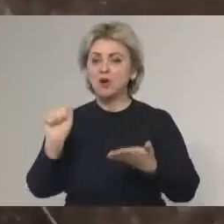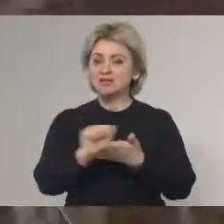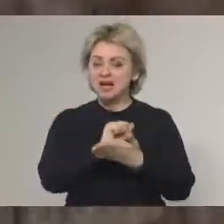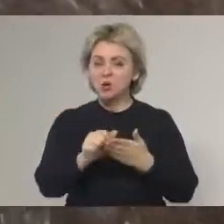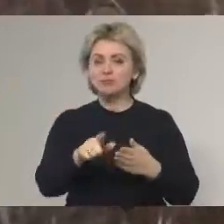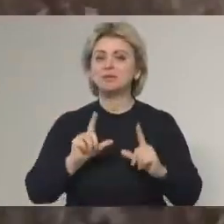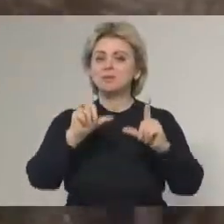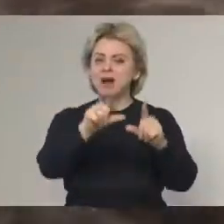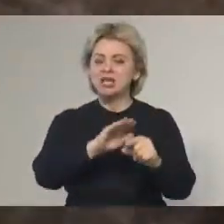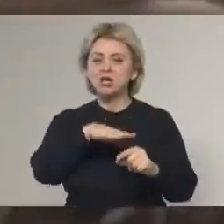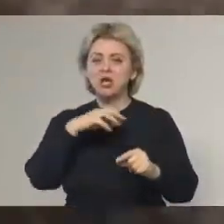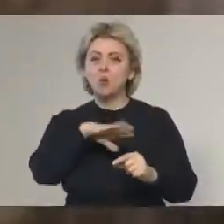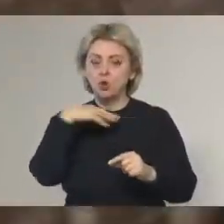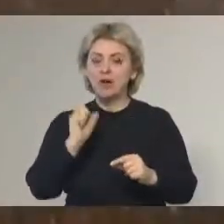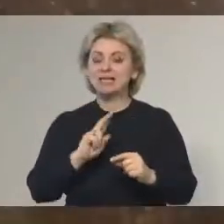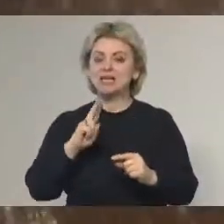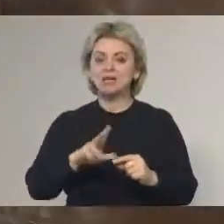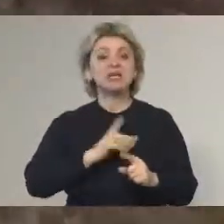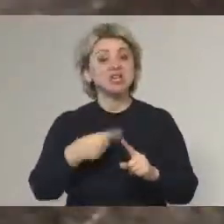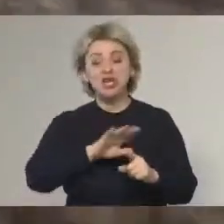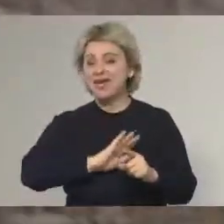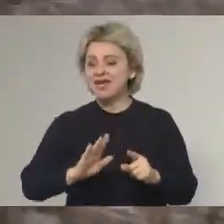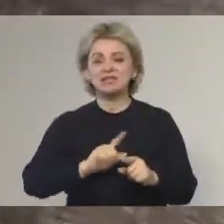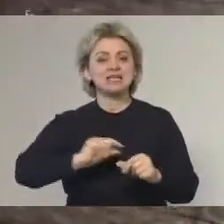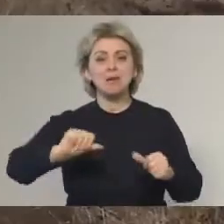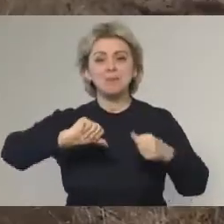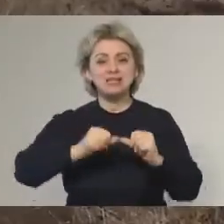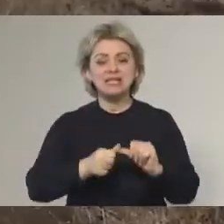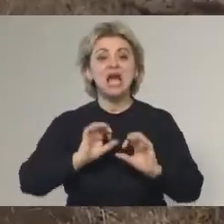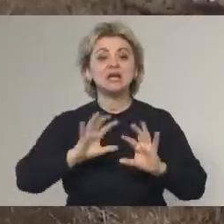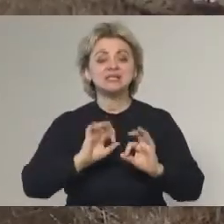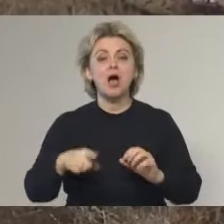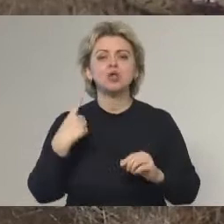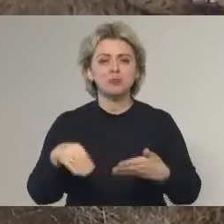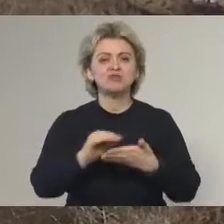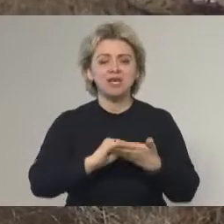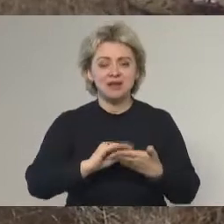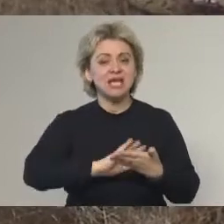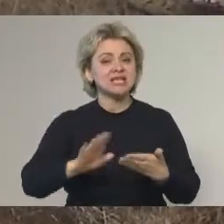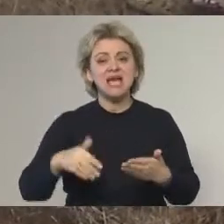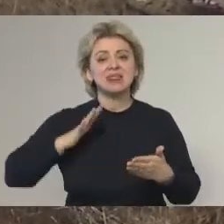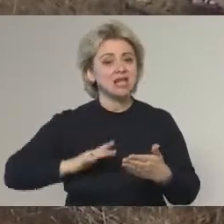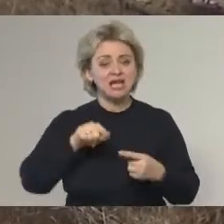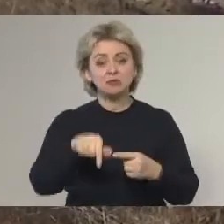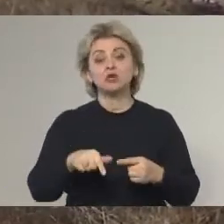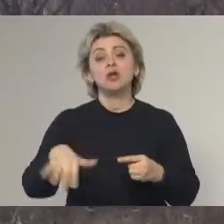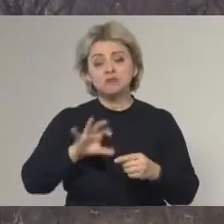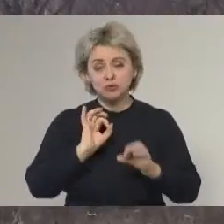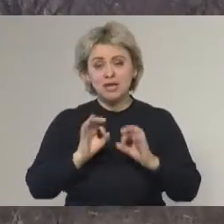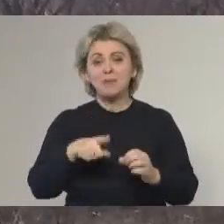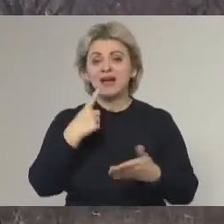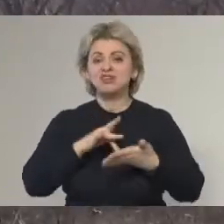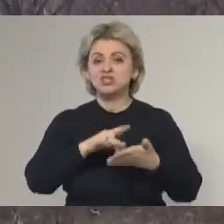документов, проехать не один километр. Но ни это, ни постоянные рассказы об одном и том же не надоедают, уверяет